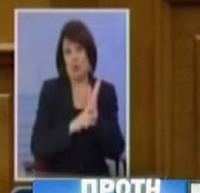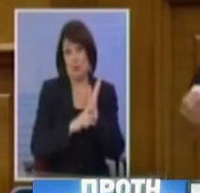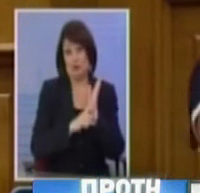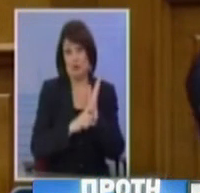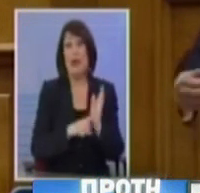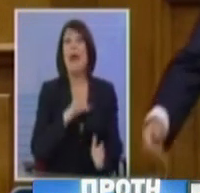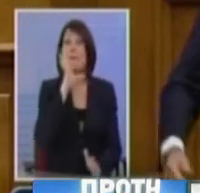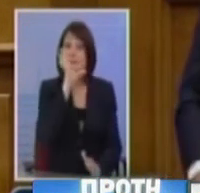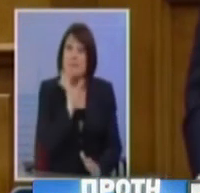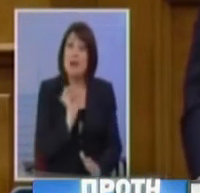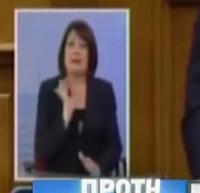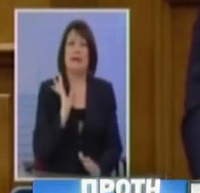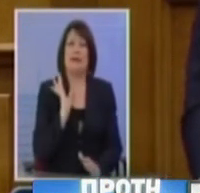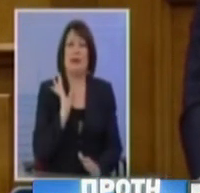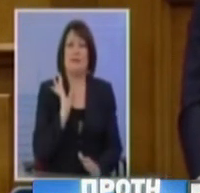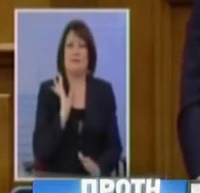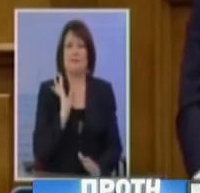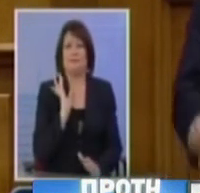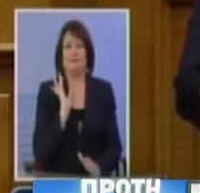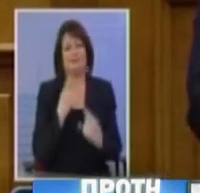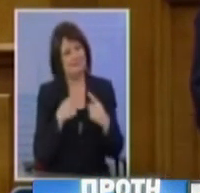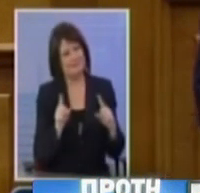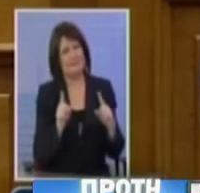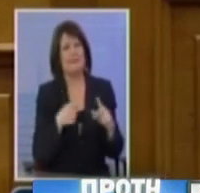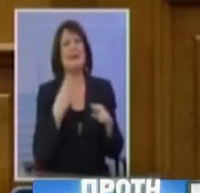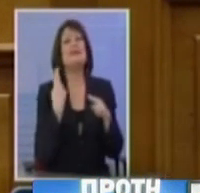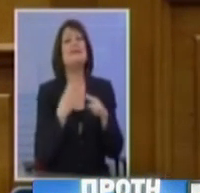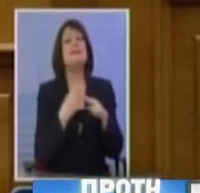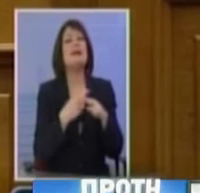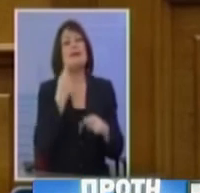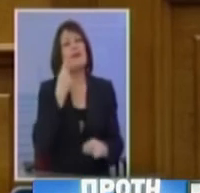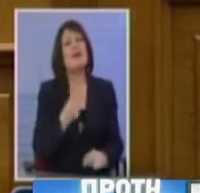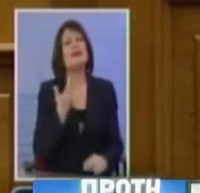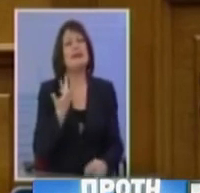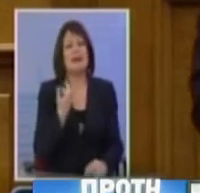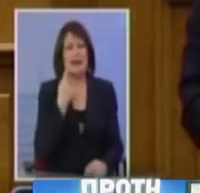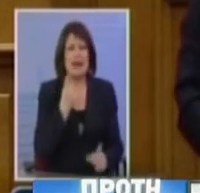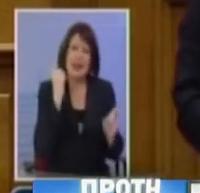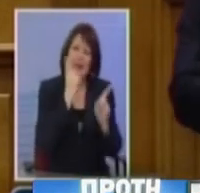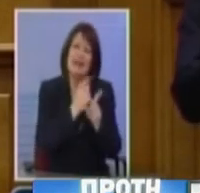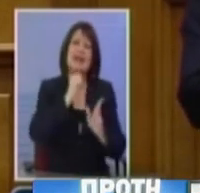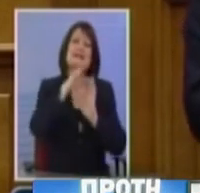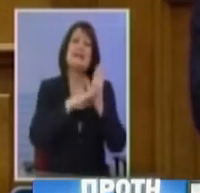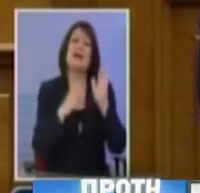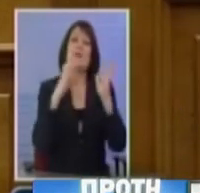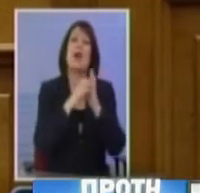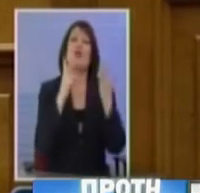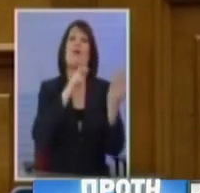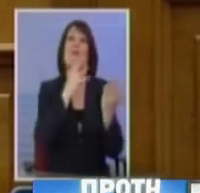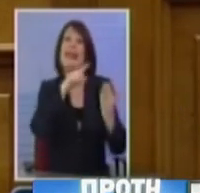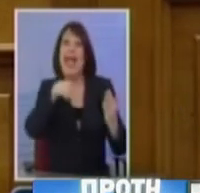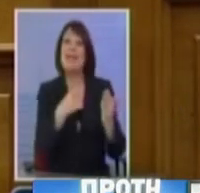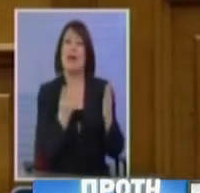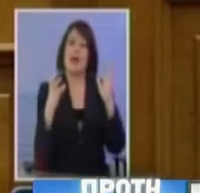ασφάλειας. Θα με συγχωρήσετε, αλλά θα ήθελα κάποια στιγμή αντιπροσωπεία να αποφανθεί αν το αίτημα για τάξη και ασφάλεια είναι ένα